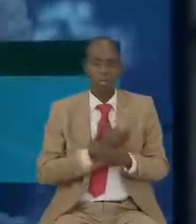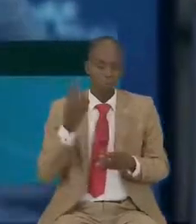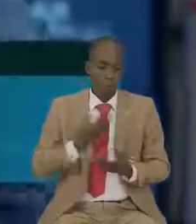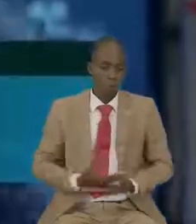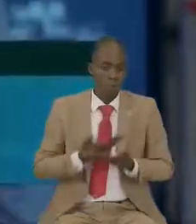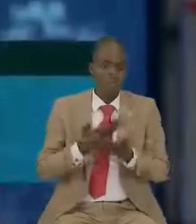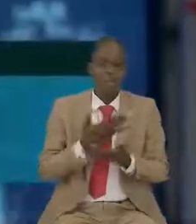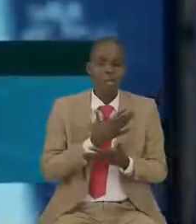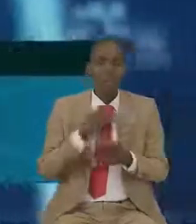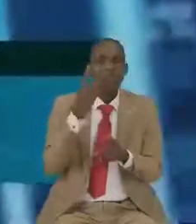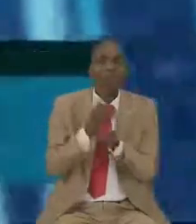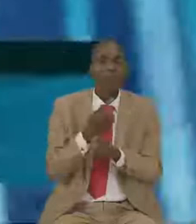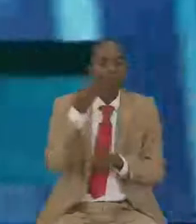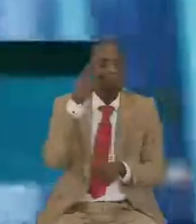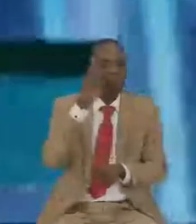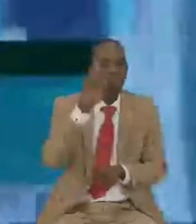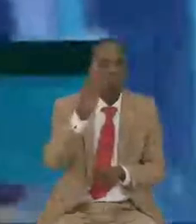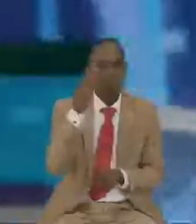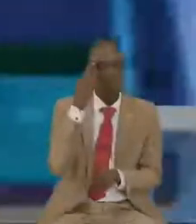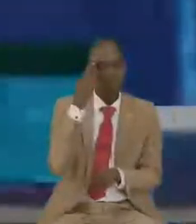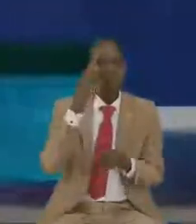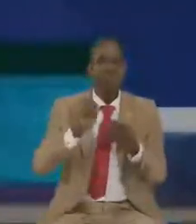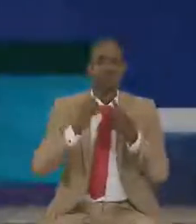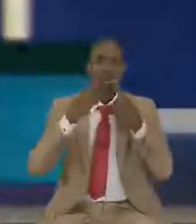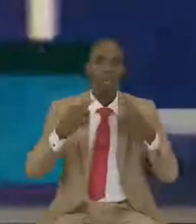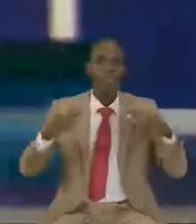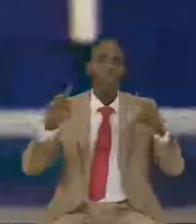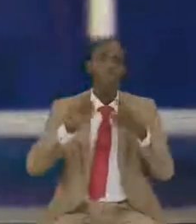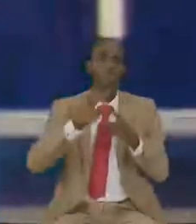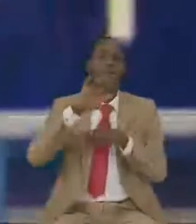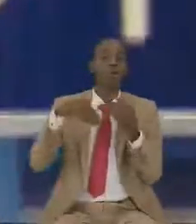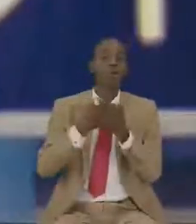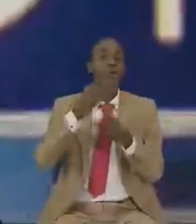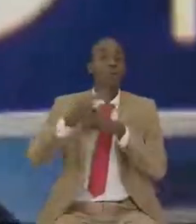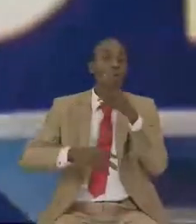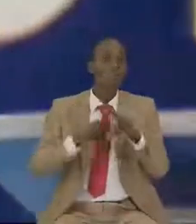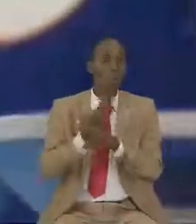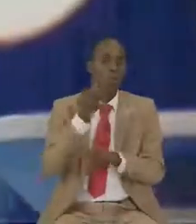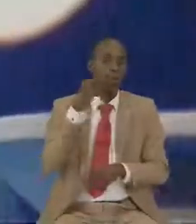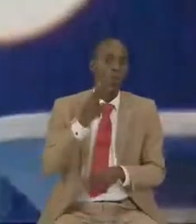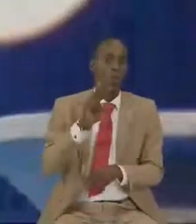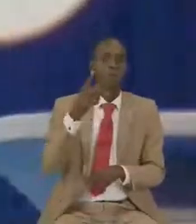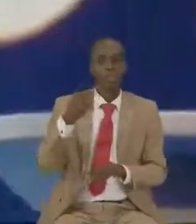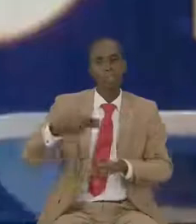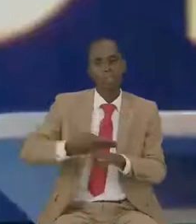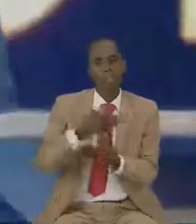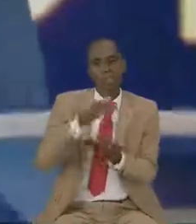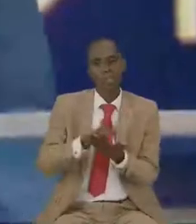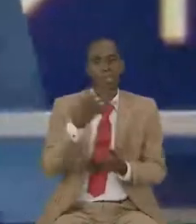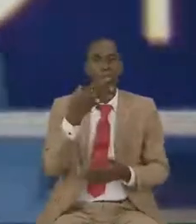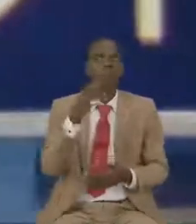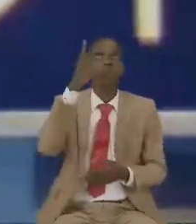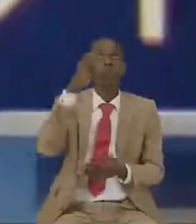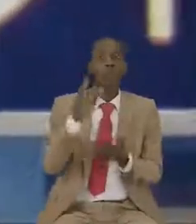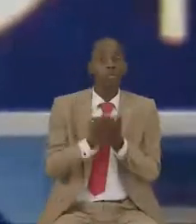pour une seule chose, pour déclarer au monde, voici, voilà l'agneau de